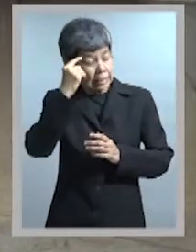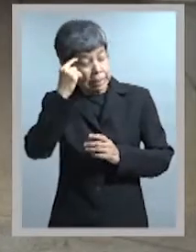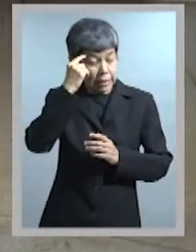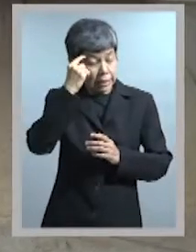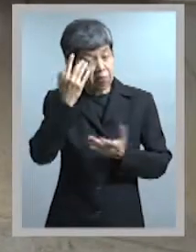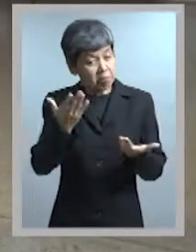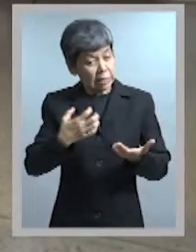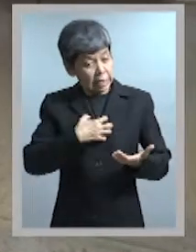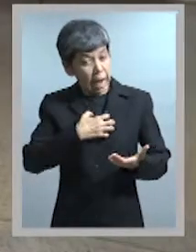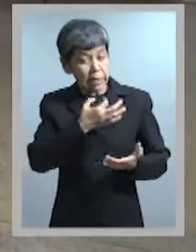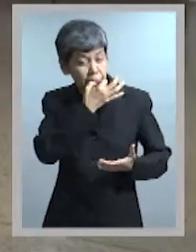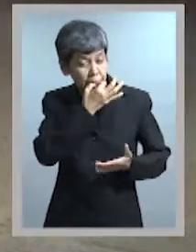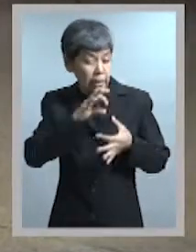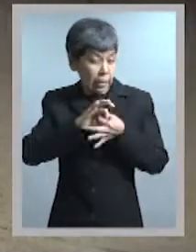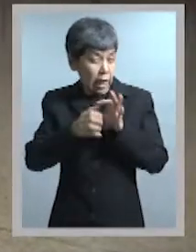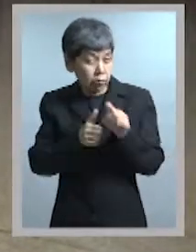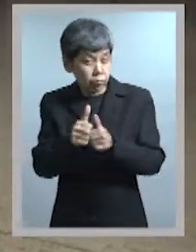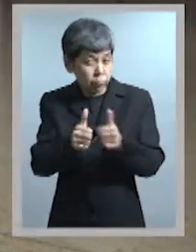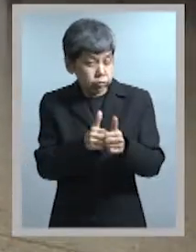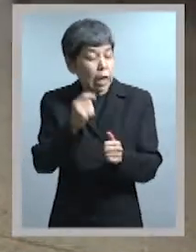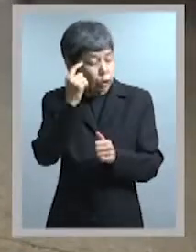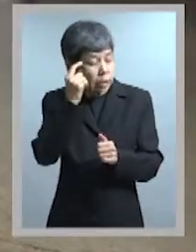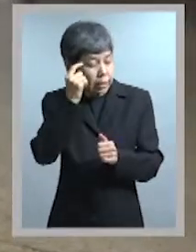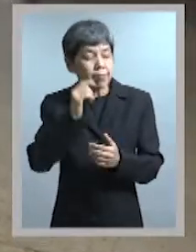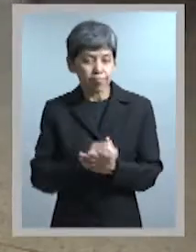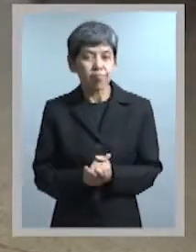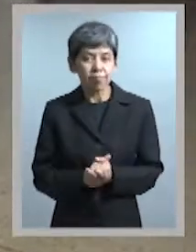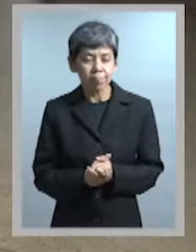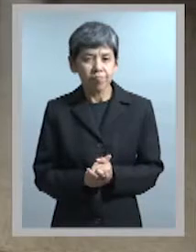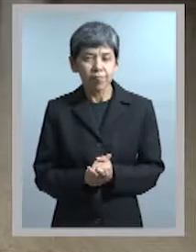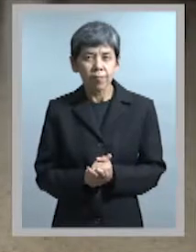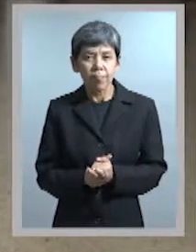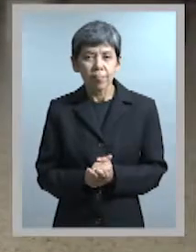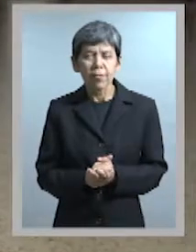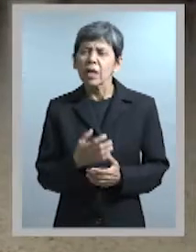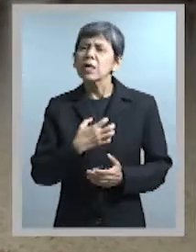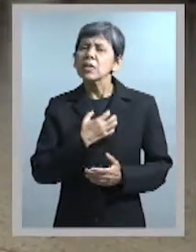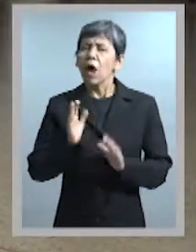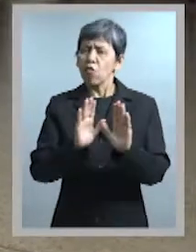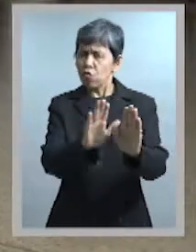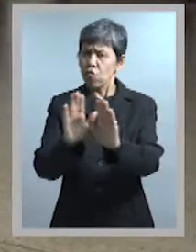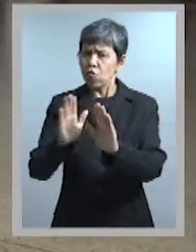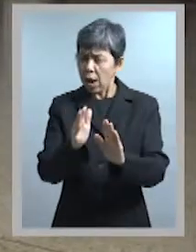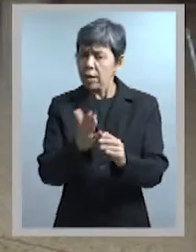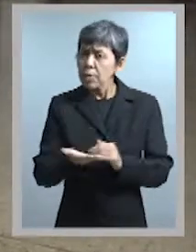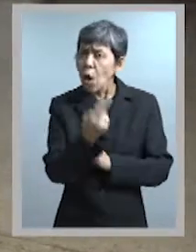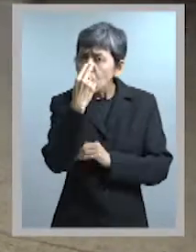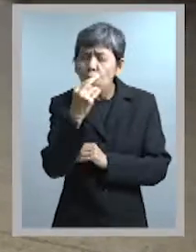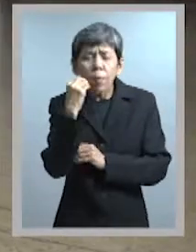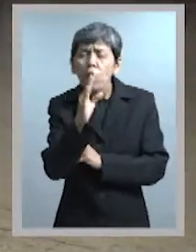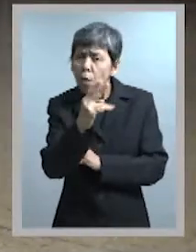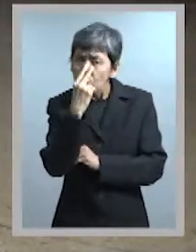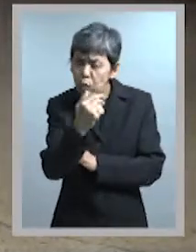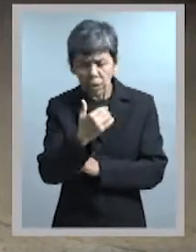ตเนี่ยเดี๋ยวคิดดูอีกทีนึงว่าจะแข่งเป็นนักกีฬาอาชีพเลยหรือเปล่าจะไปทําอะไรต่อใช่มั้ยครับ ครับผม แล้วก็อยากให้น้องเกมฝากถึงน้องๆ